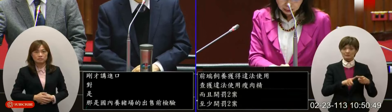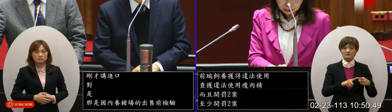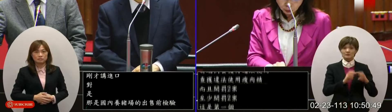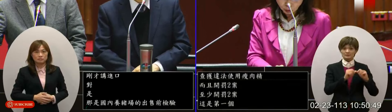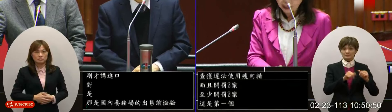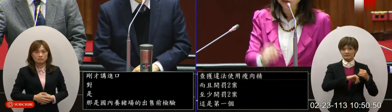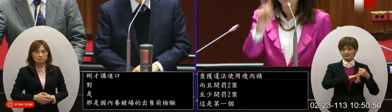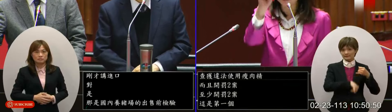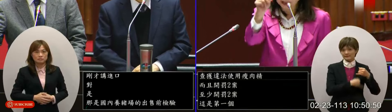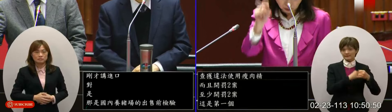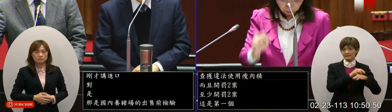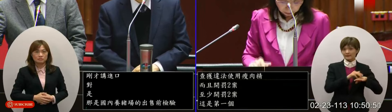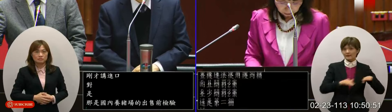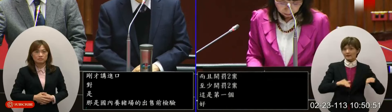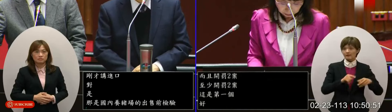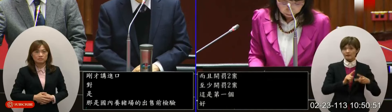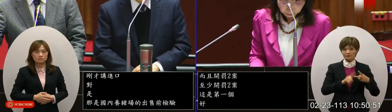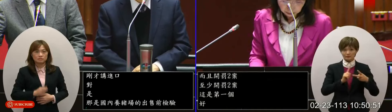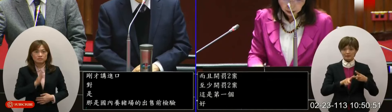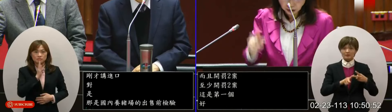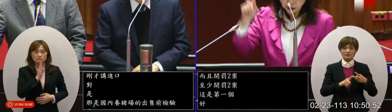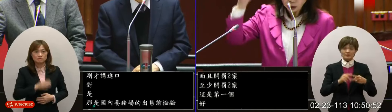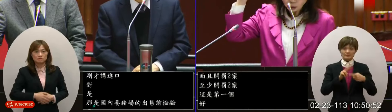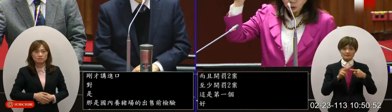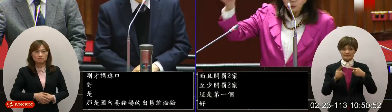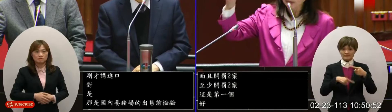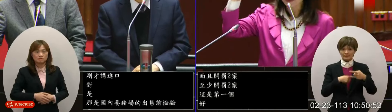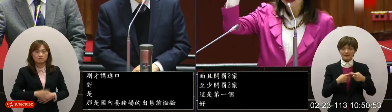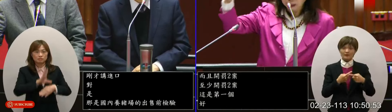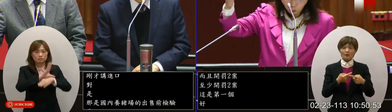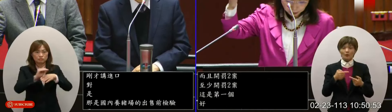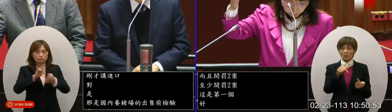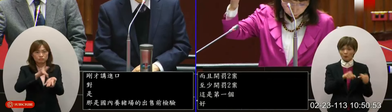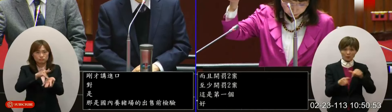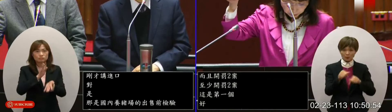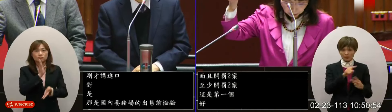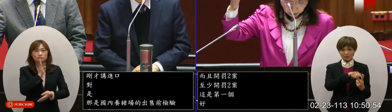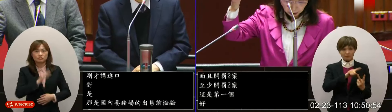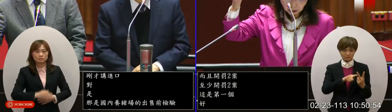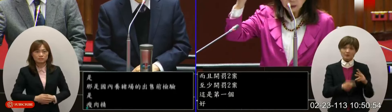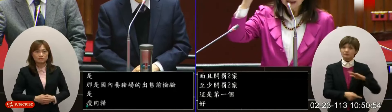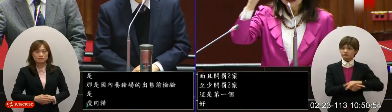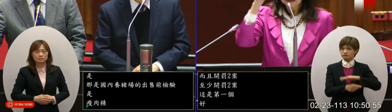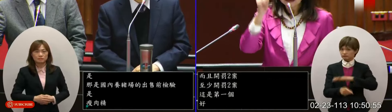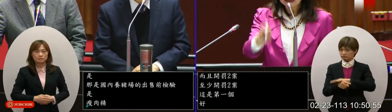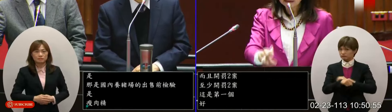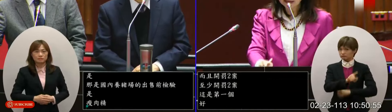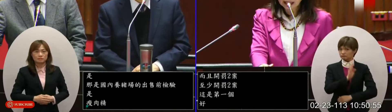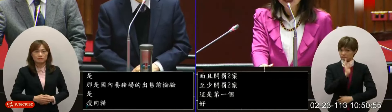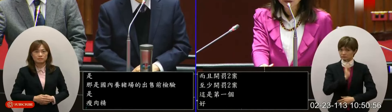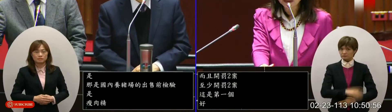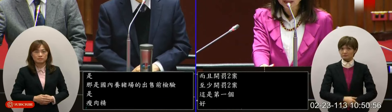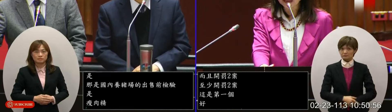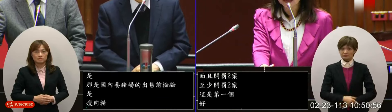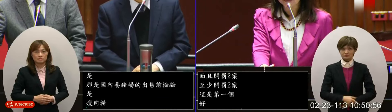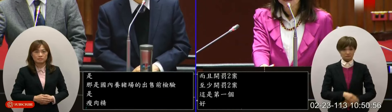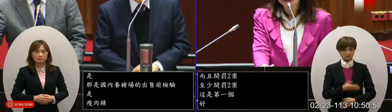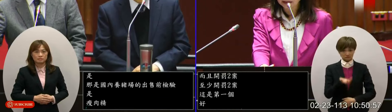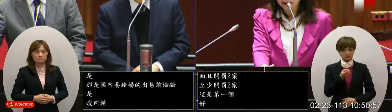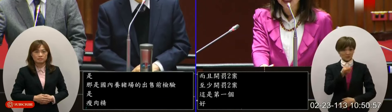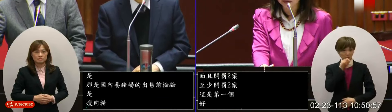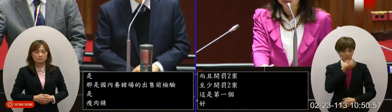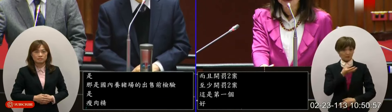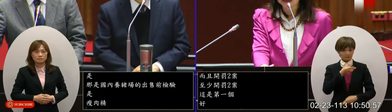醇跟莱克多巴胺都是禁用的两个成分，这个是农委会前端的部分。好，你刚刚说你相